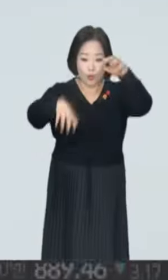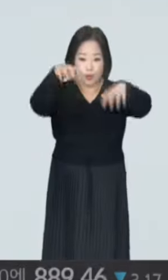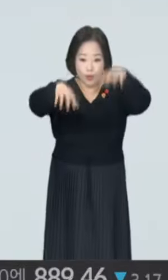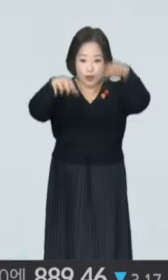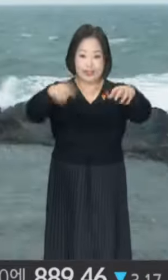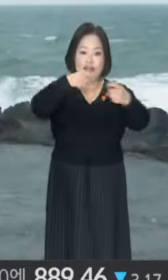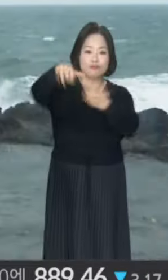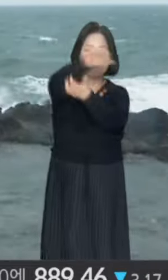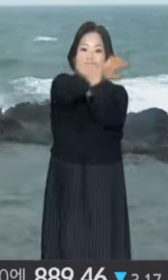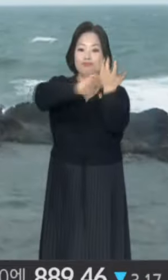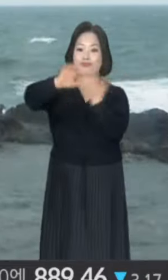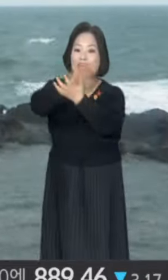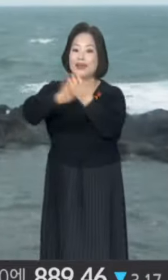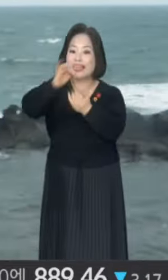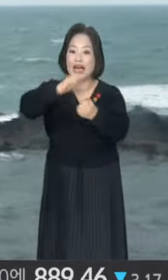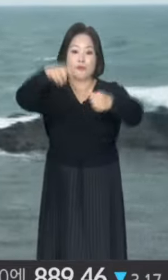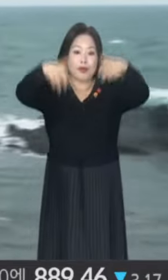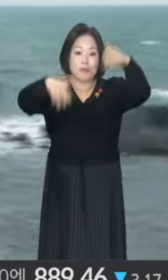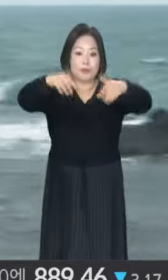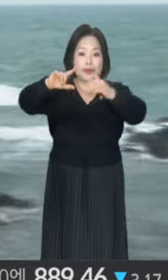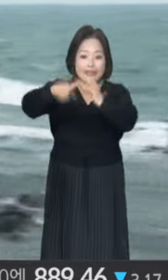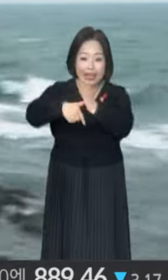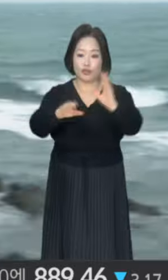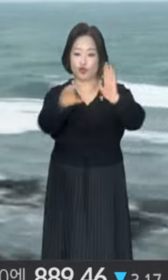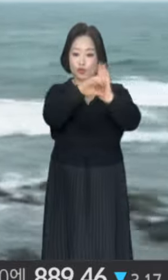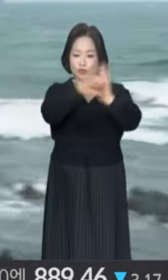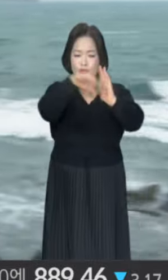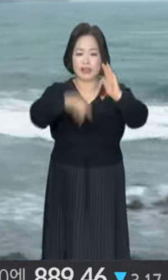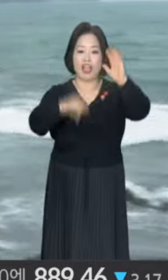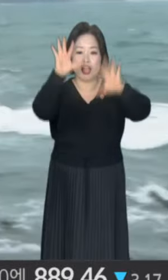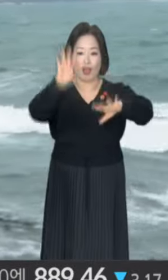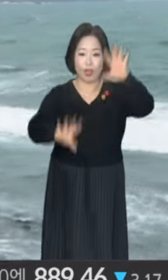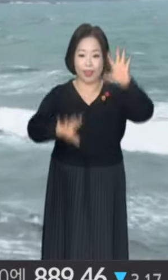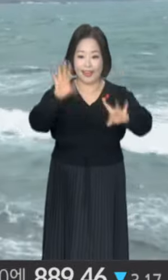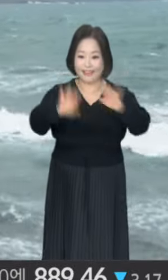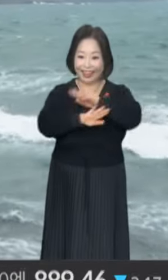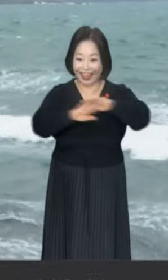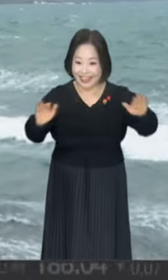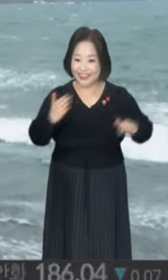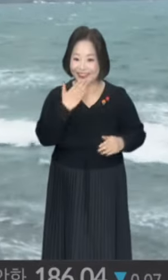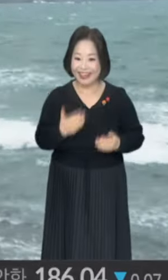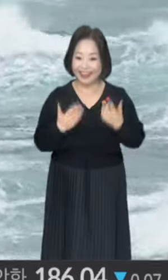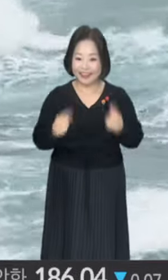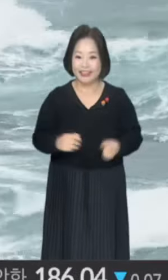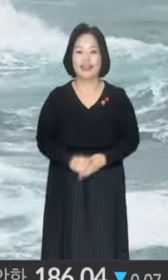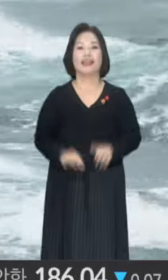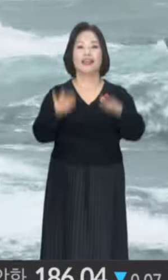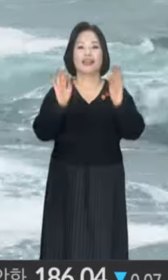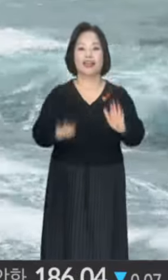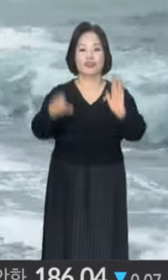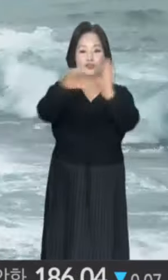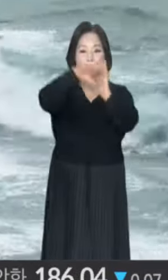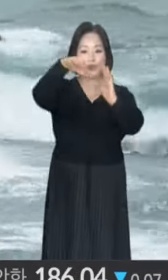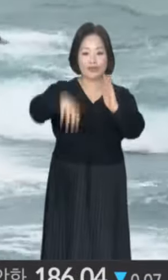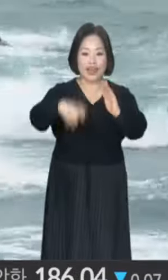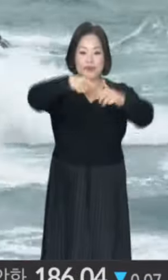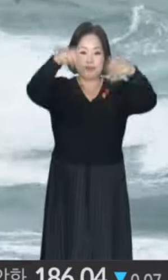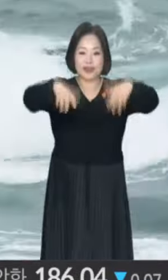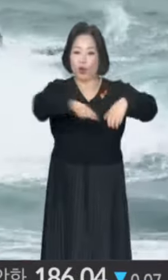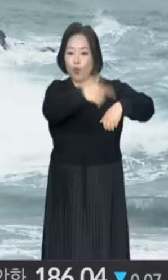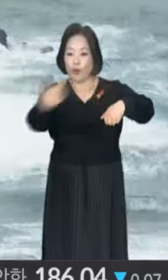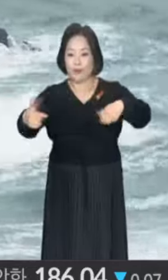비구름이 분포하고 있고요. 이 비가 오면서 중부지방의 건조함은 다소 해소가 된 상태입니다. 중부지방의 비는 오늘